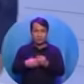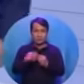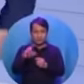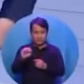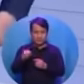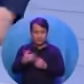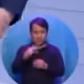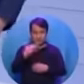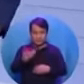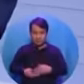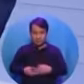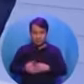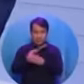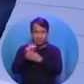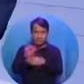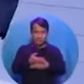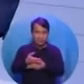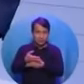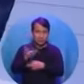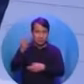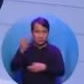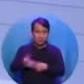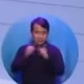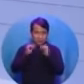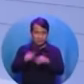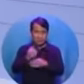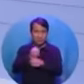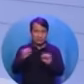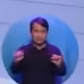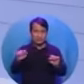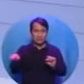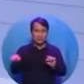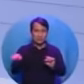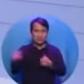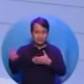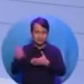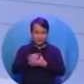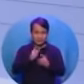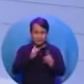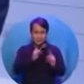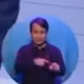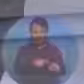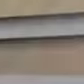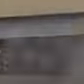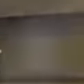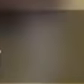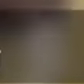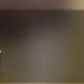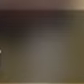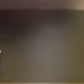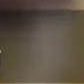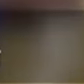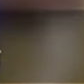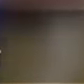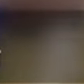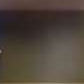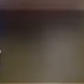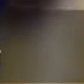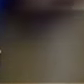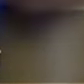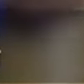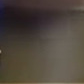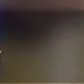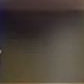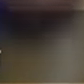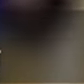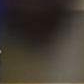You're welcome po. Ingat po palagi. God bless. Keep safe. At meron tayong accomplishment report. Sir Idol Rafi,